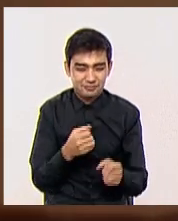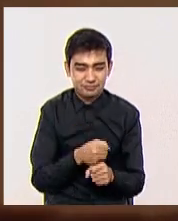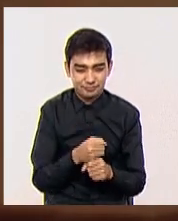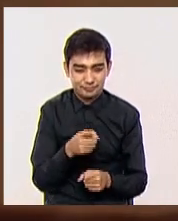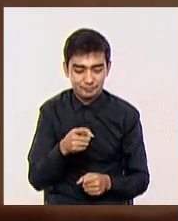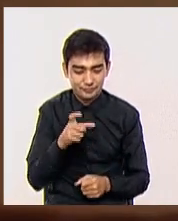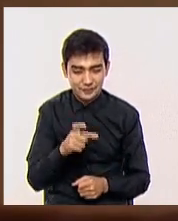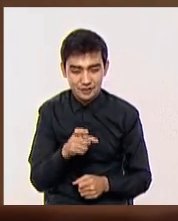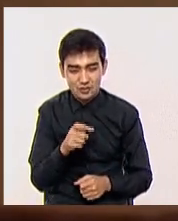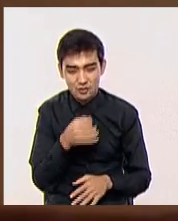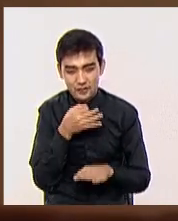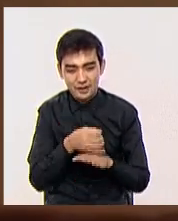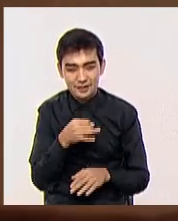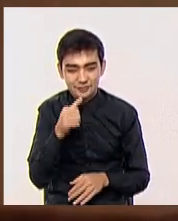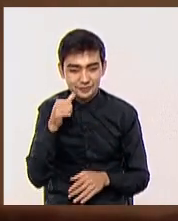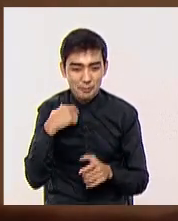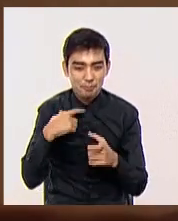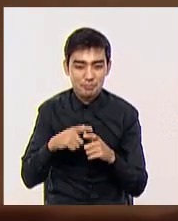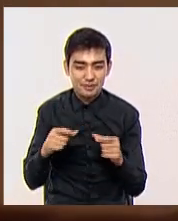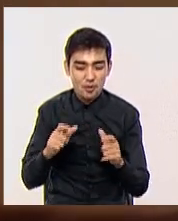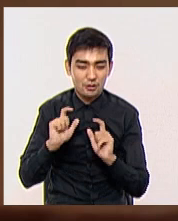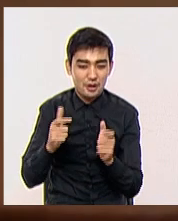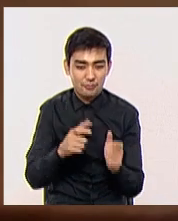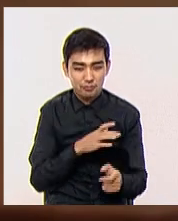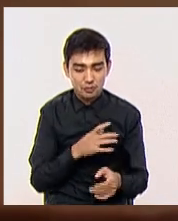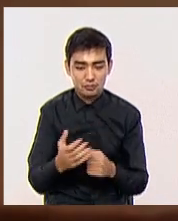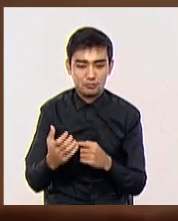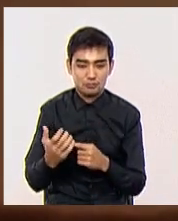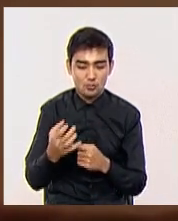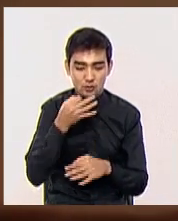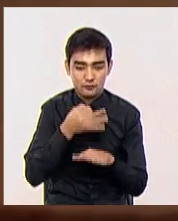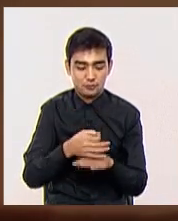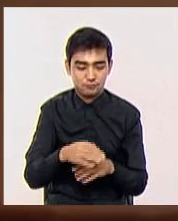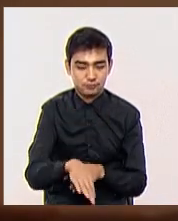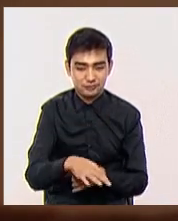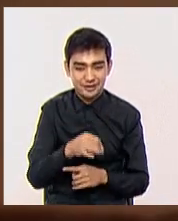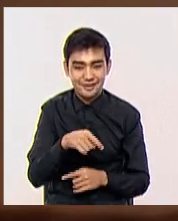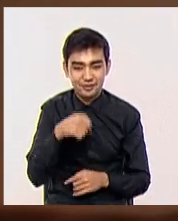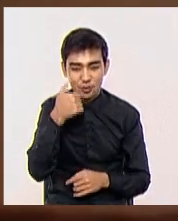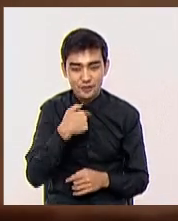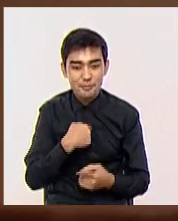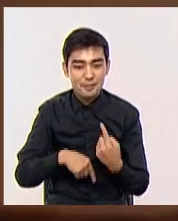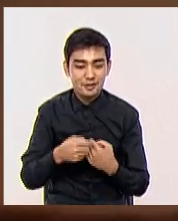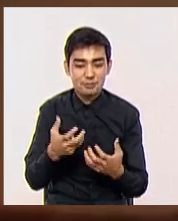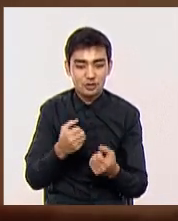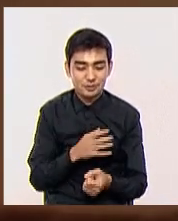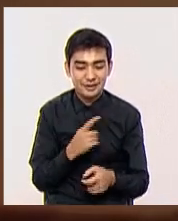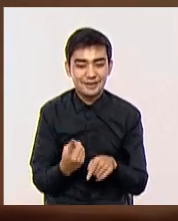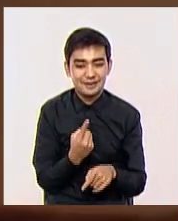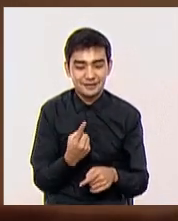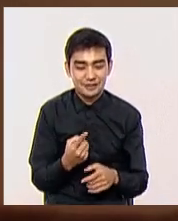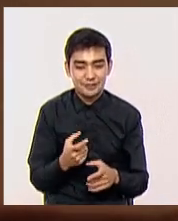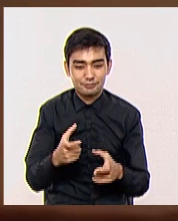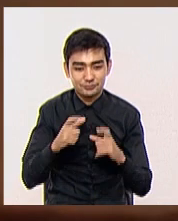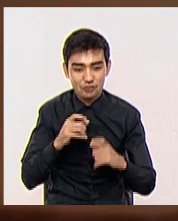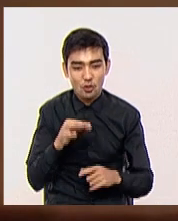прошлом году мы отправили письма, ни одного предложения не получили. В этом году вот мы сейчас получили единственное предложение